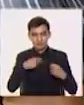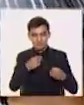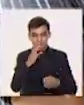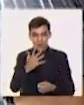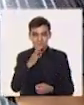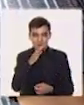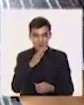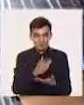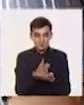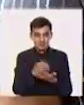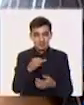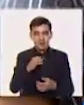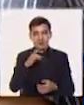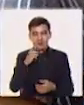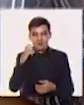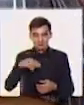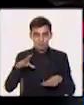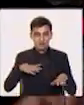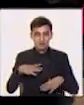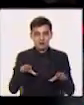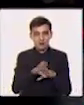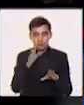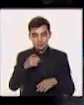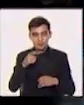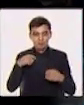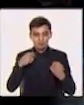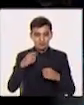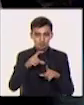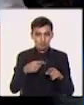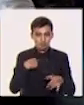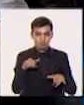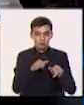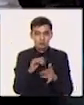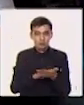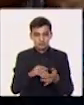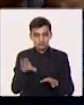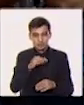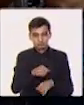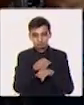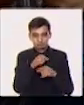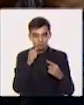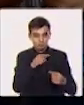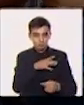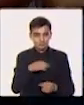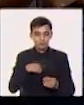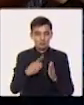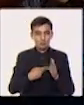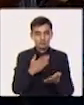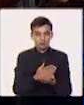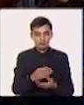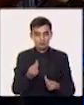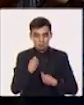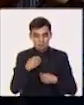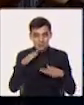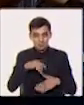Рахат базары жабылады дегенде естіген саудагерлер енді қайда барып нәпақамыз табамыз деп бас көтерді. Неміз бар, требованиямыз бар. Бізге